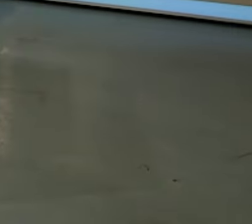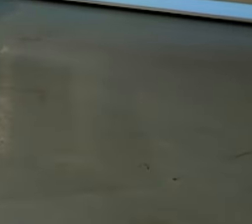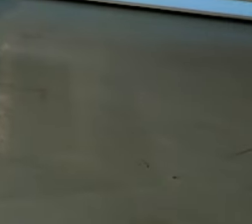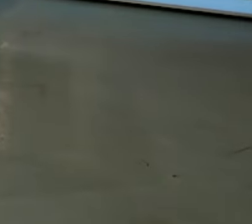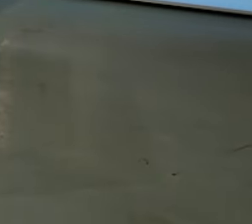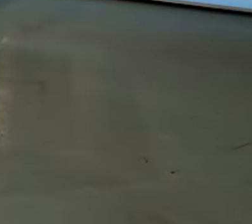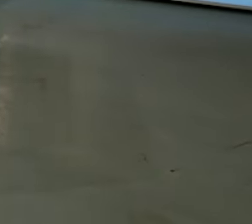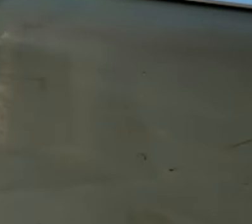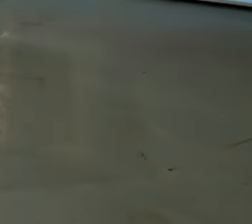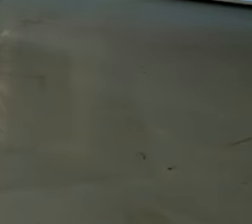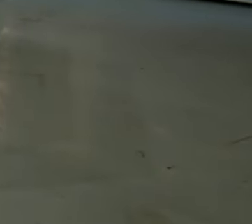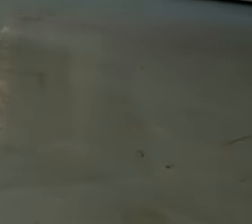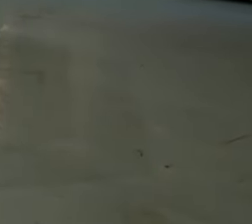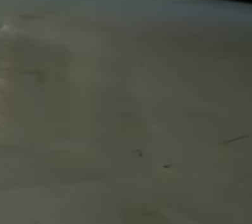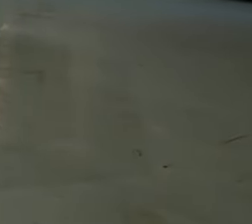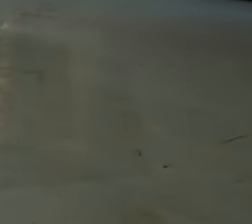olun